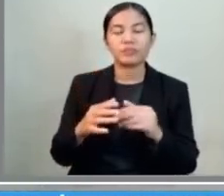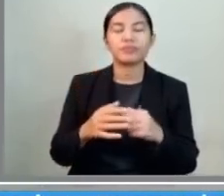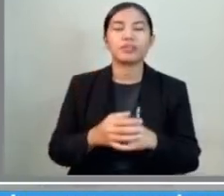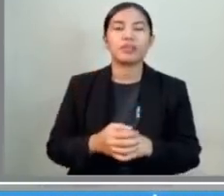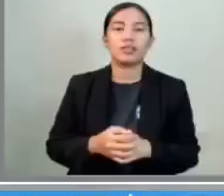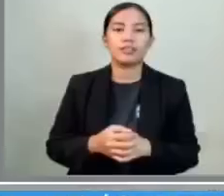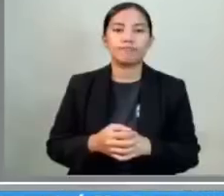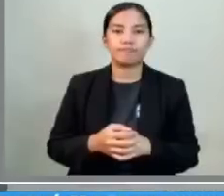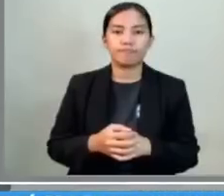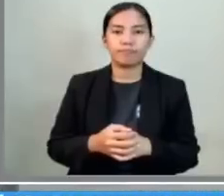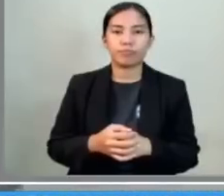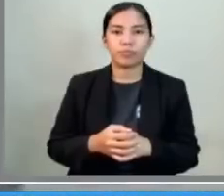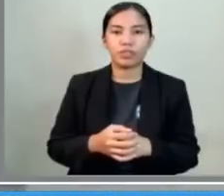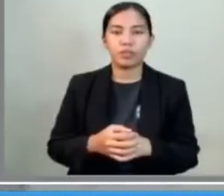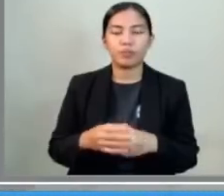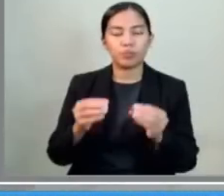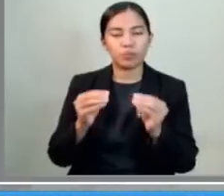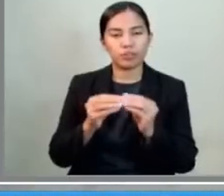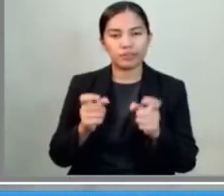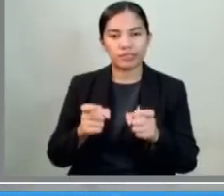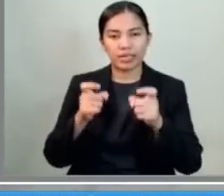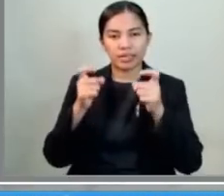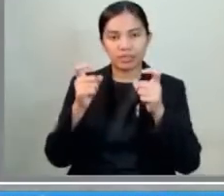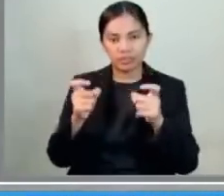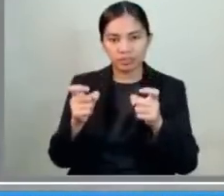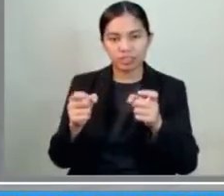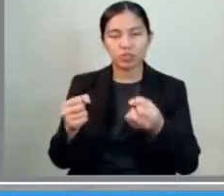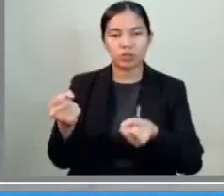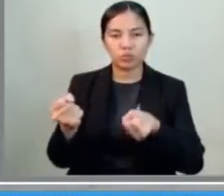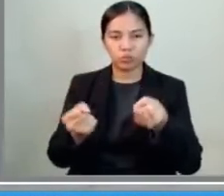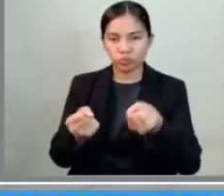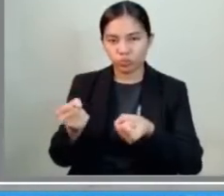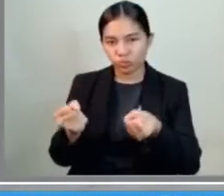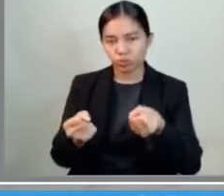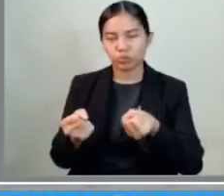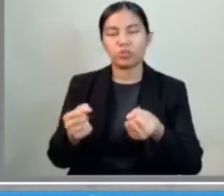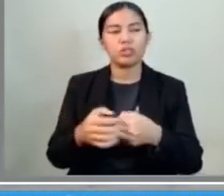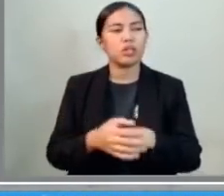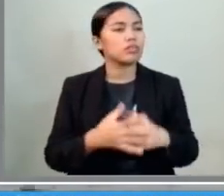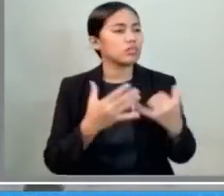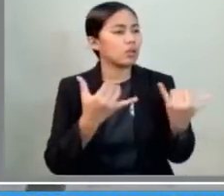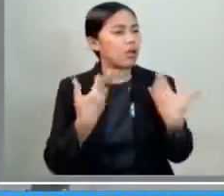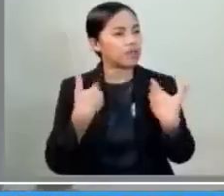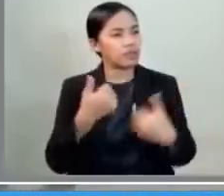at paggamit ng water pump, may ibang paraan pa po ba kayo naiisip para matanggal yung tubig?